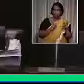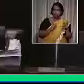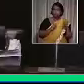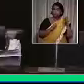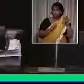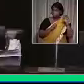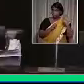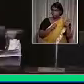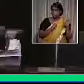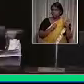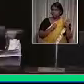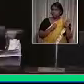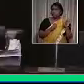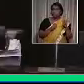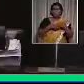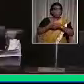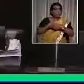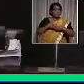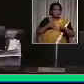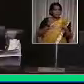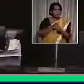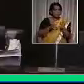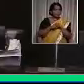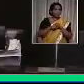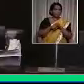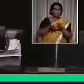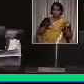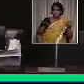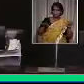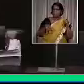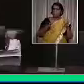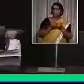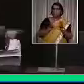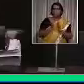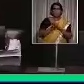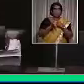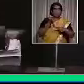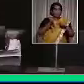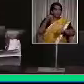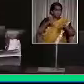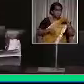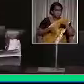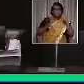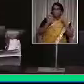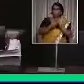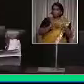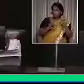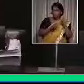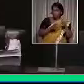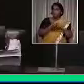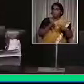மேடைகளிலே இனவாதத்தை மூலவதமாக மதவாதத்தை விதைத்தார். அது மாத்திரமல்லாமல் ஒரு சிறுபான்மை இனமான